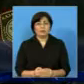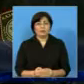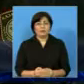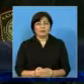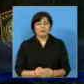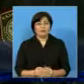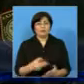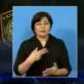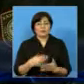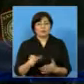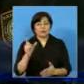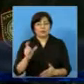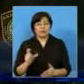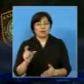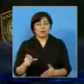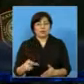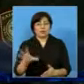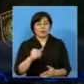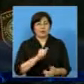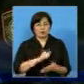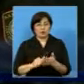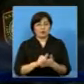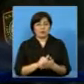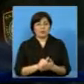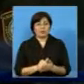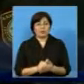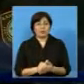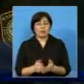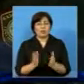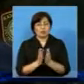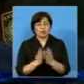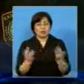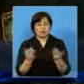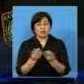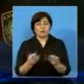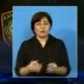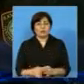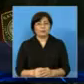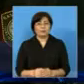адамнан жаңағыдай техникалық паспортын сондайларды сұрау керек, қажет негізінде. Себебі